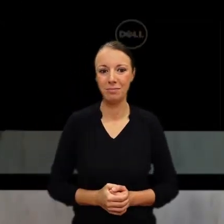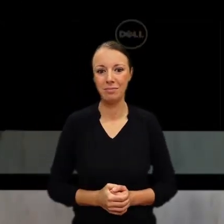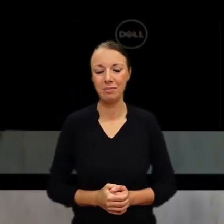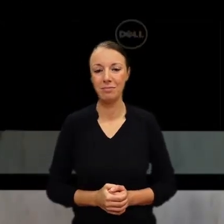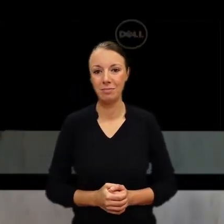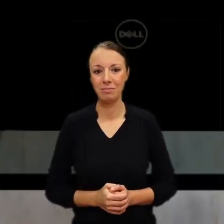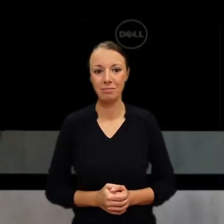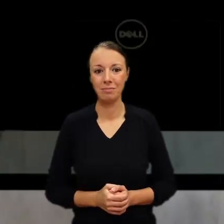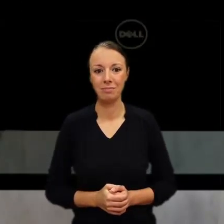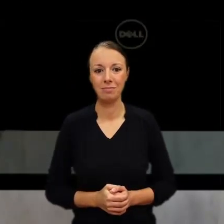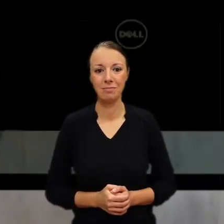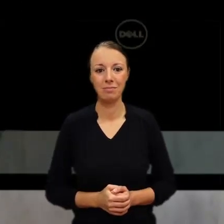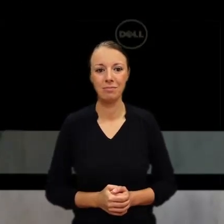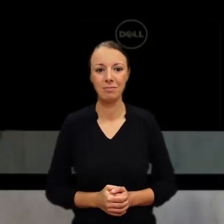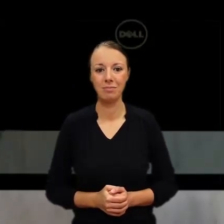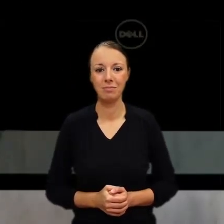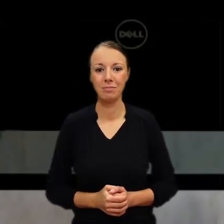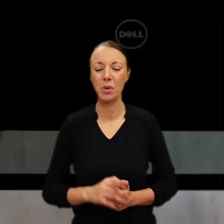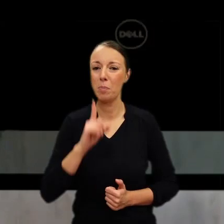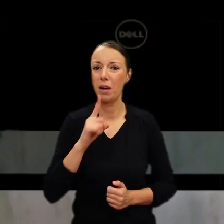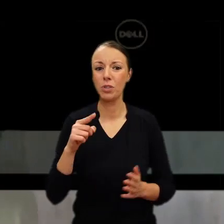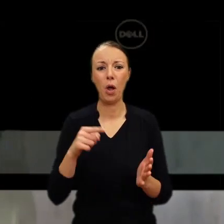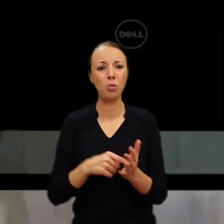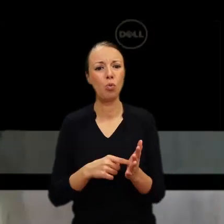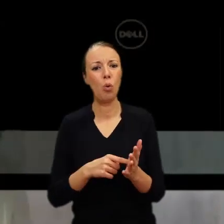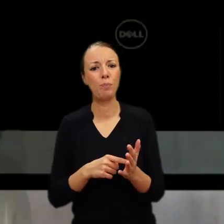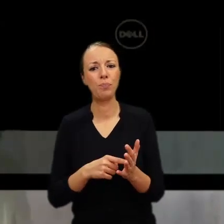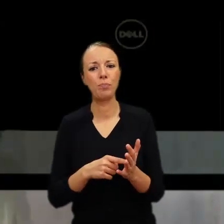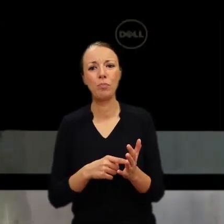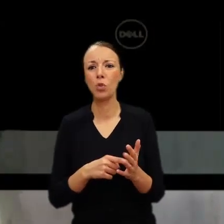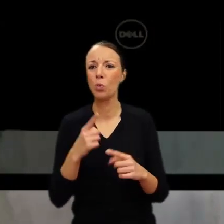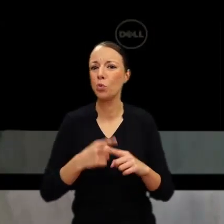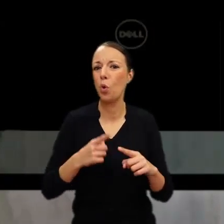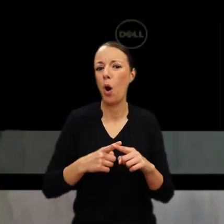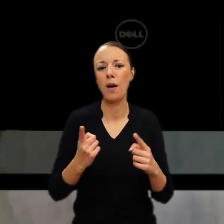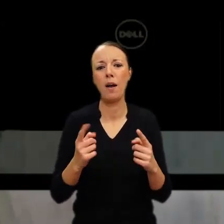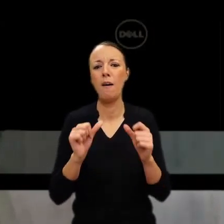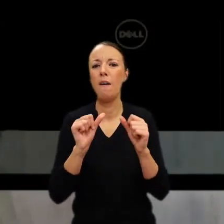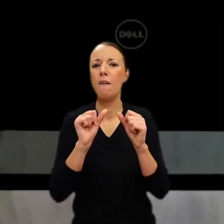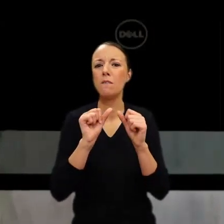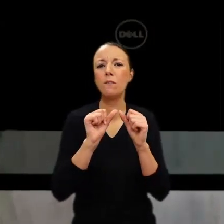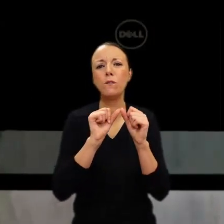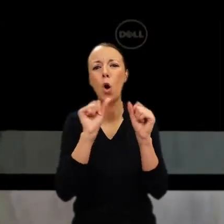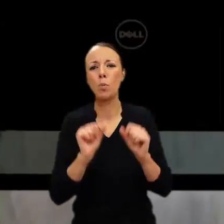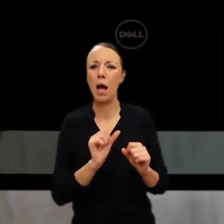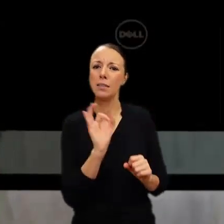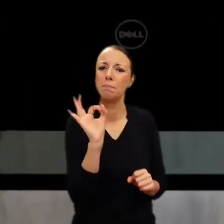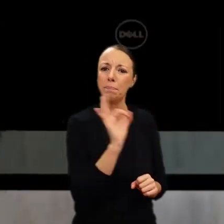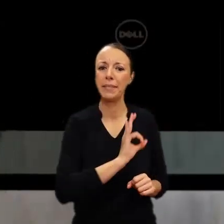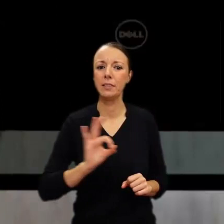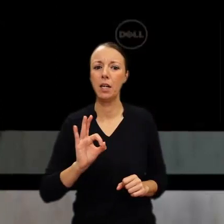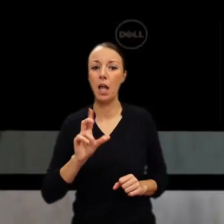Kolekcja dzikowska jest kolekcja dzikowska. I jak macie czas i ochotę, to